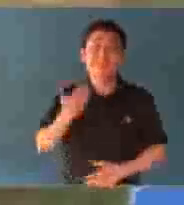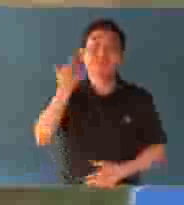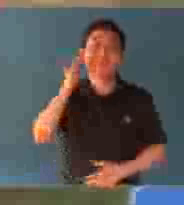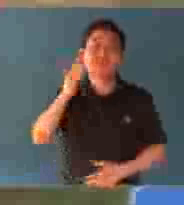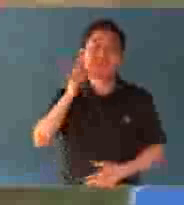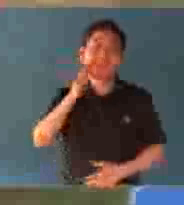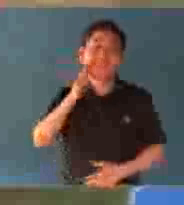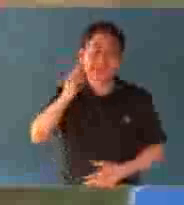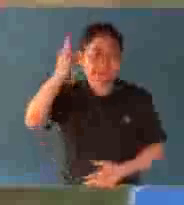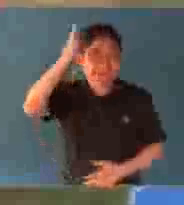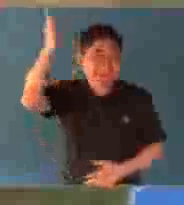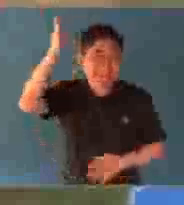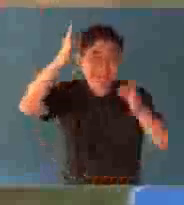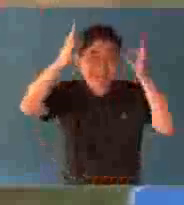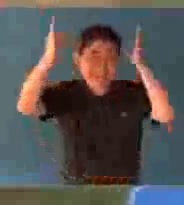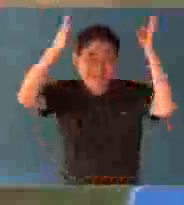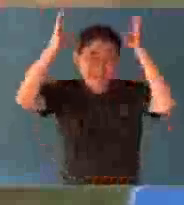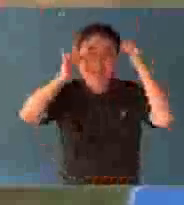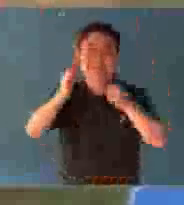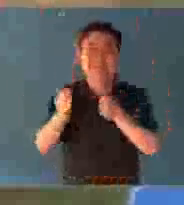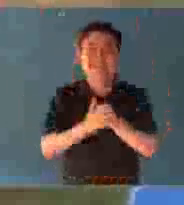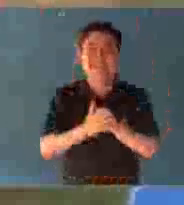최근 좀 심하게 탈모 현상이 일어났는데